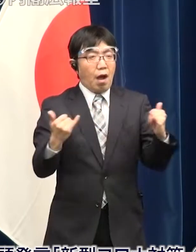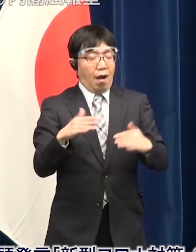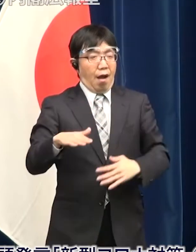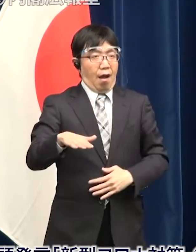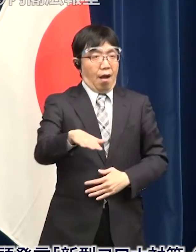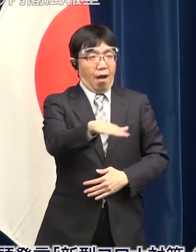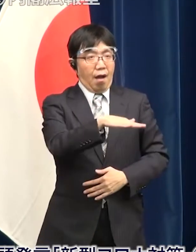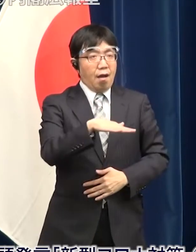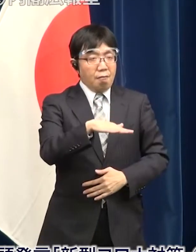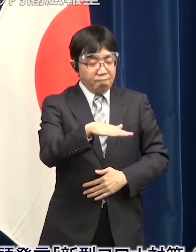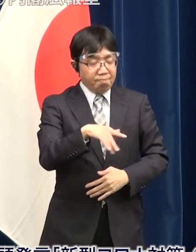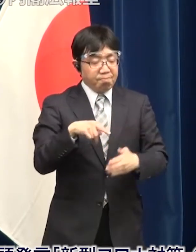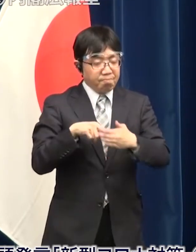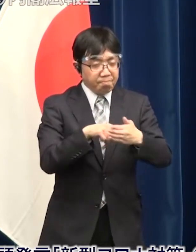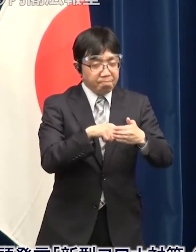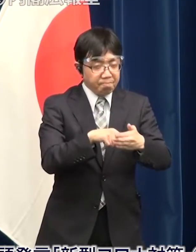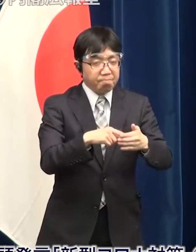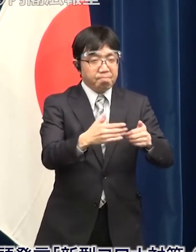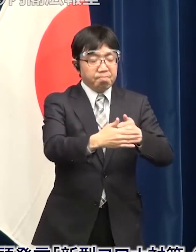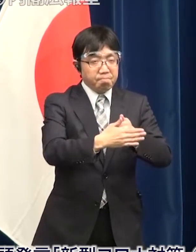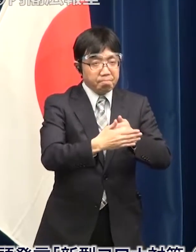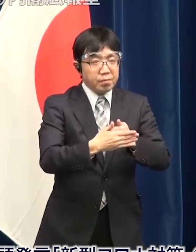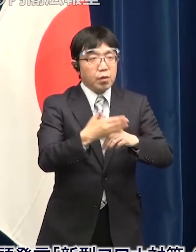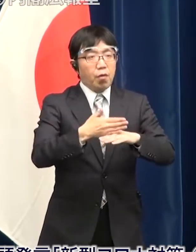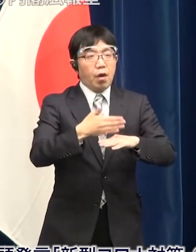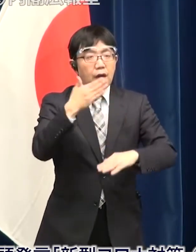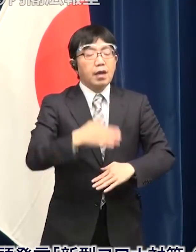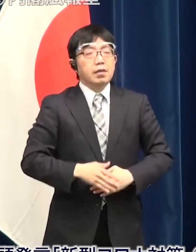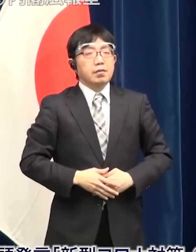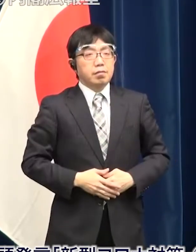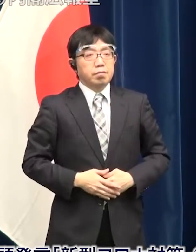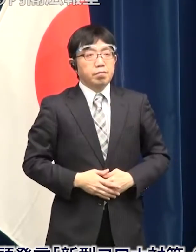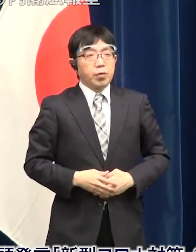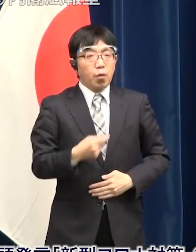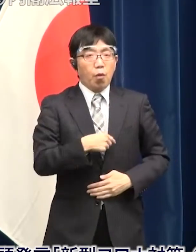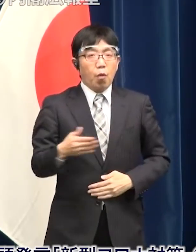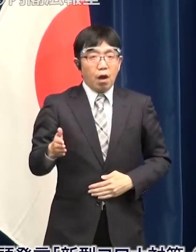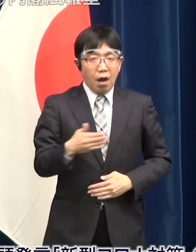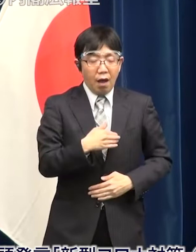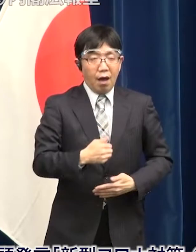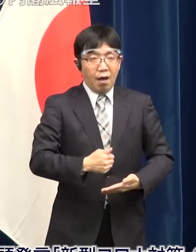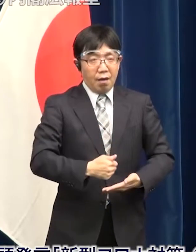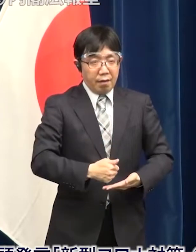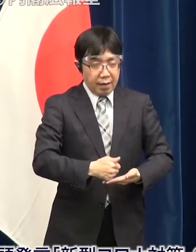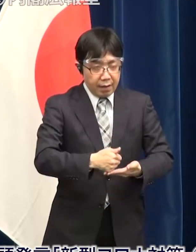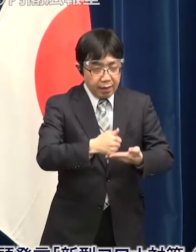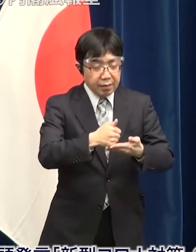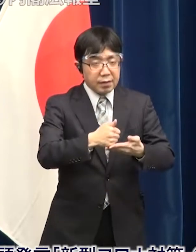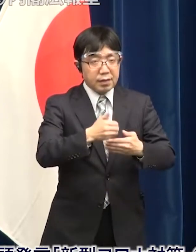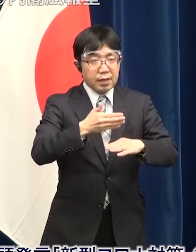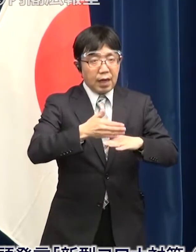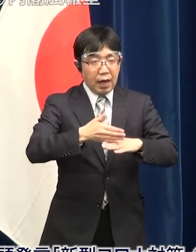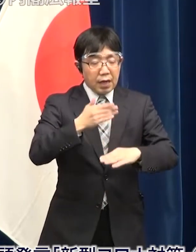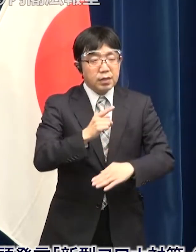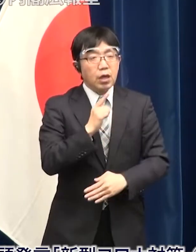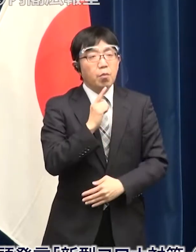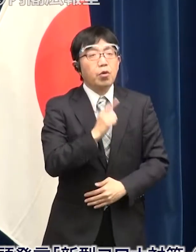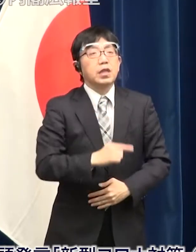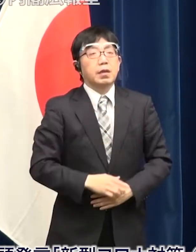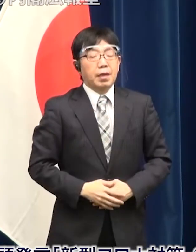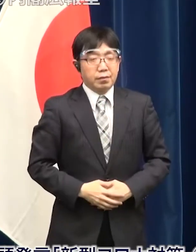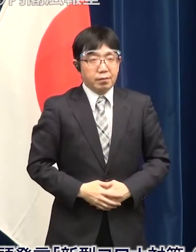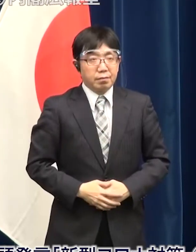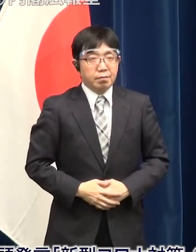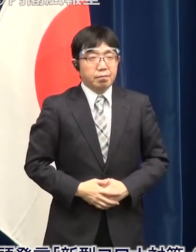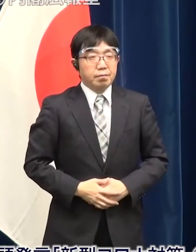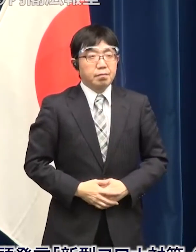おかげです改めて心から敬意と感謝を申し上げたいと